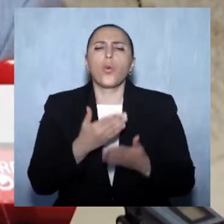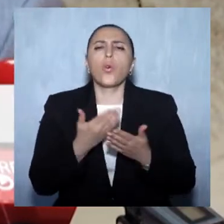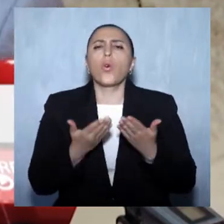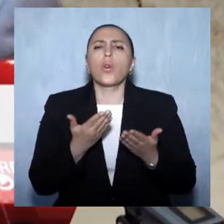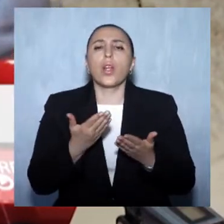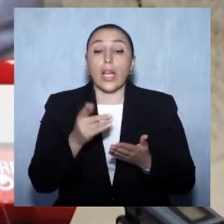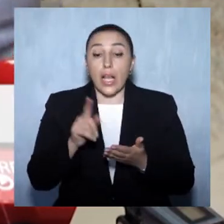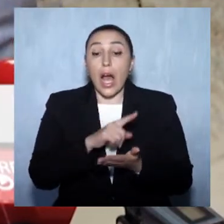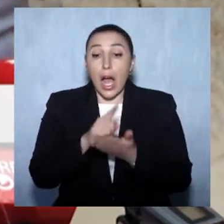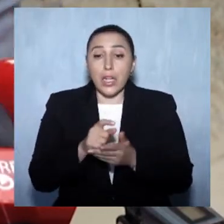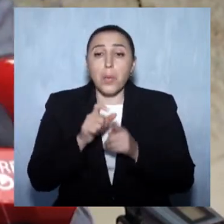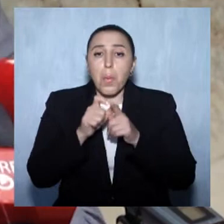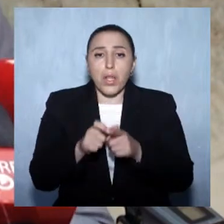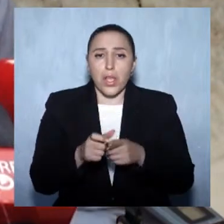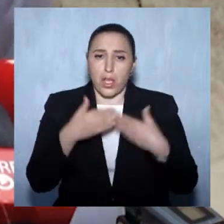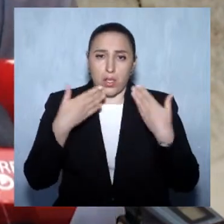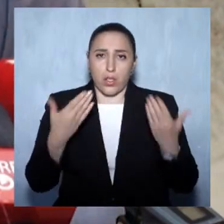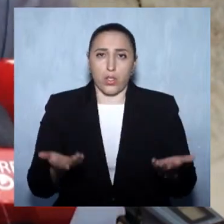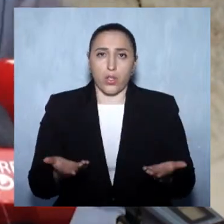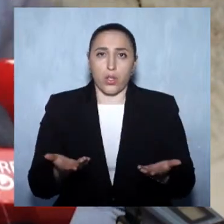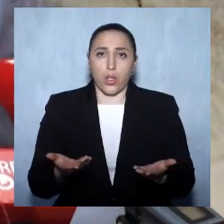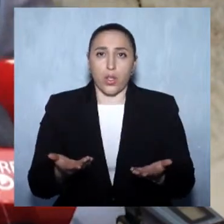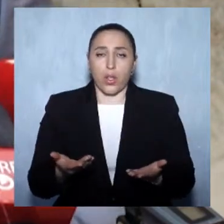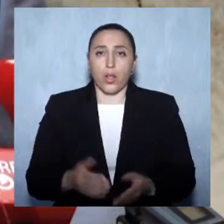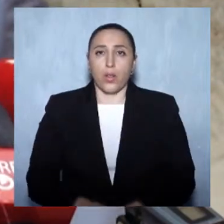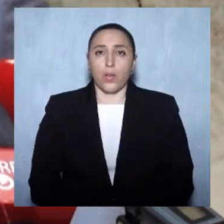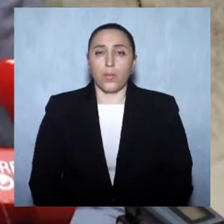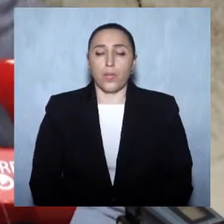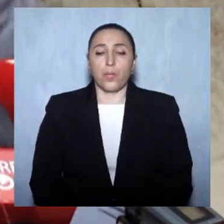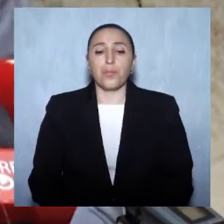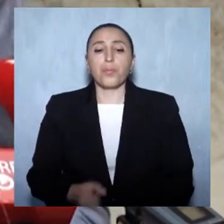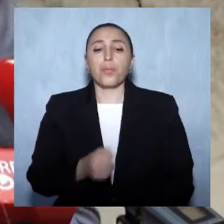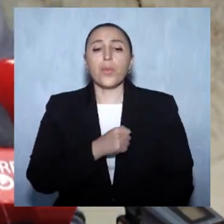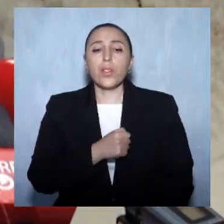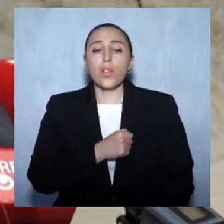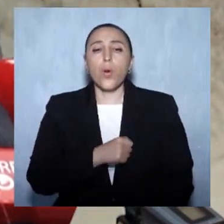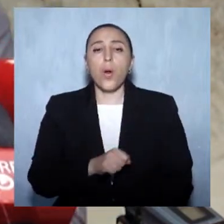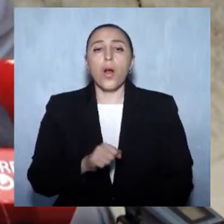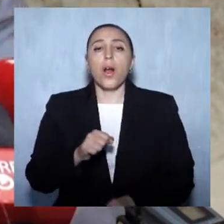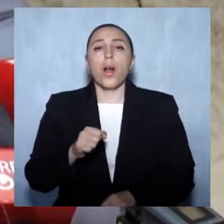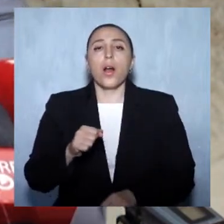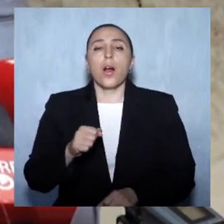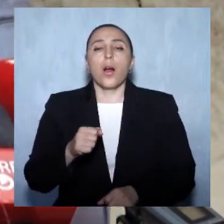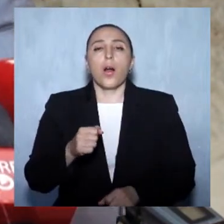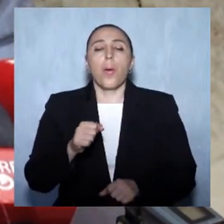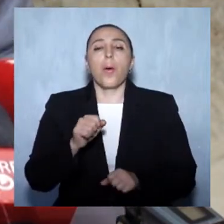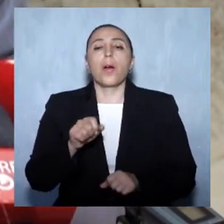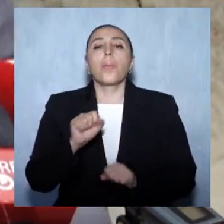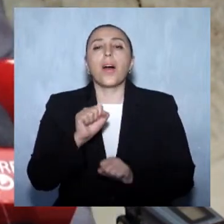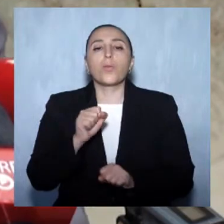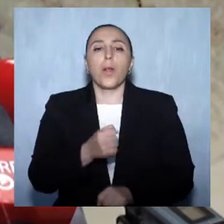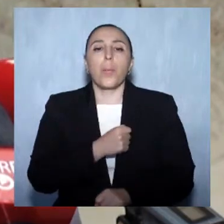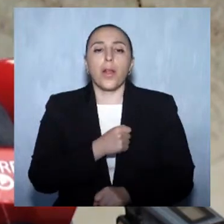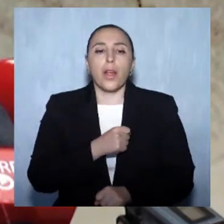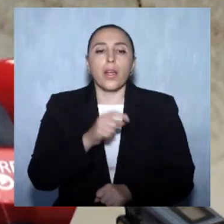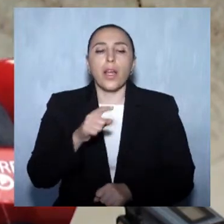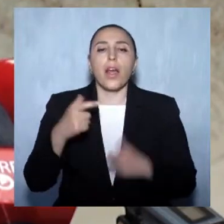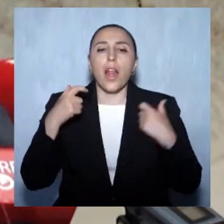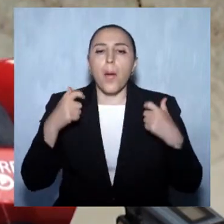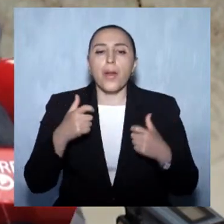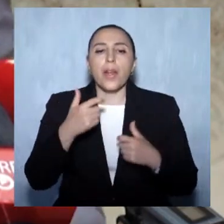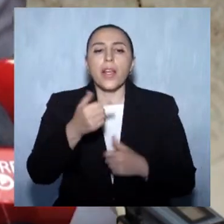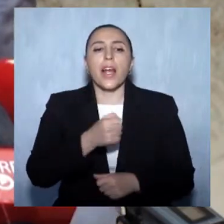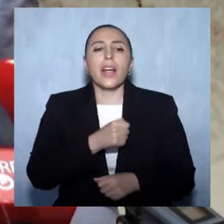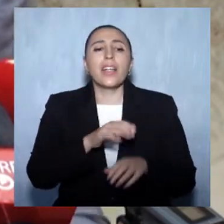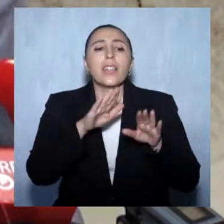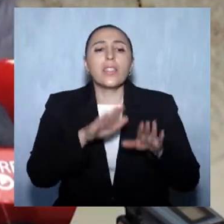հարցի պատասխանը որևէ մեկը չի կարող տա։ Այսինքն սենց վերցնենք պաշտպանության բանակի հրամանատարը, չունենալով իր զորքի տեղաբաշխման մասին